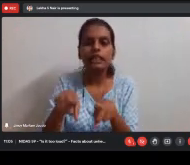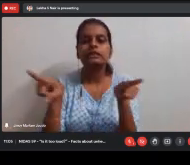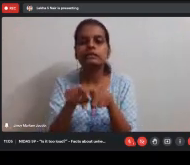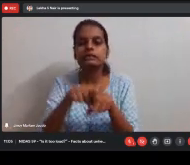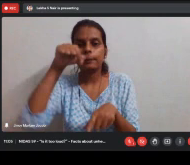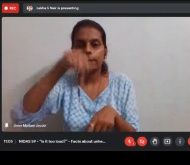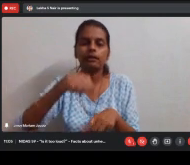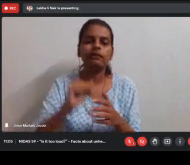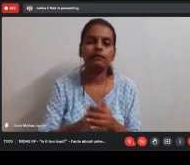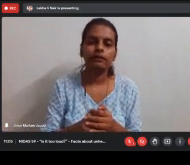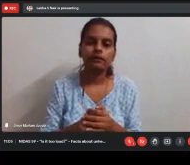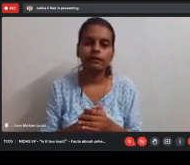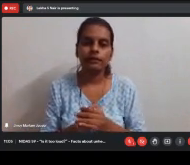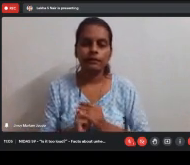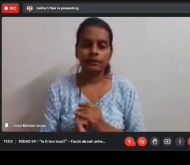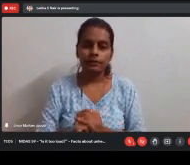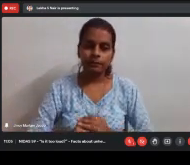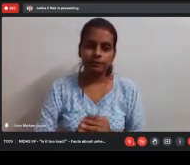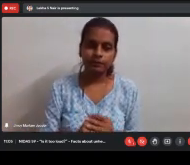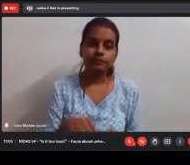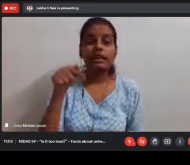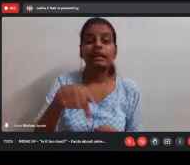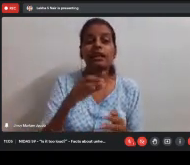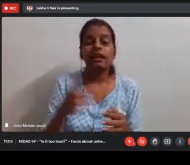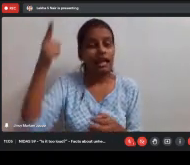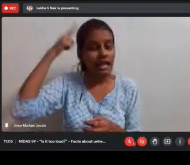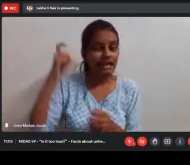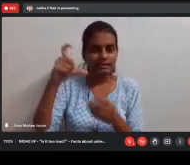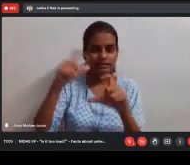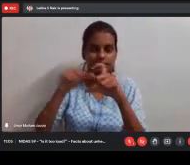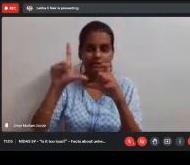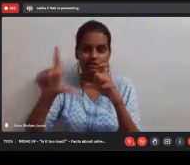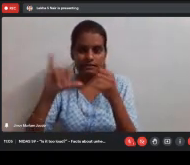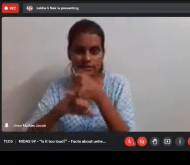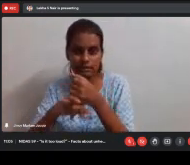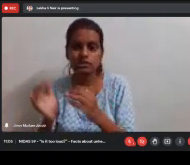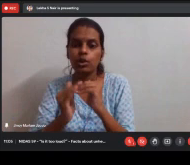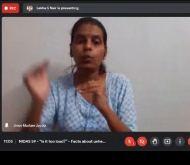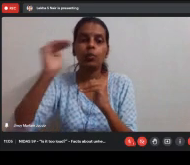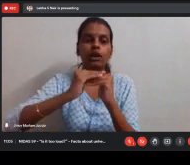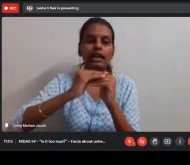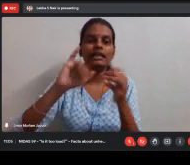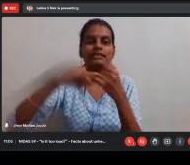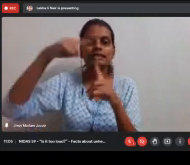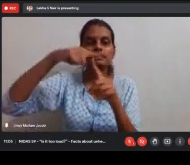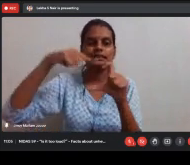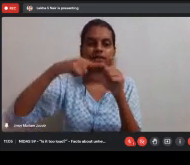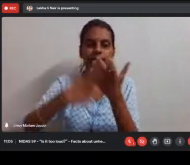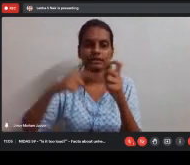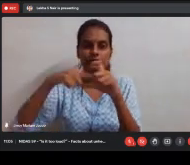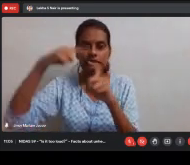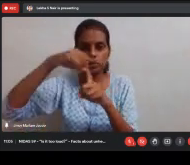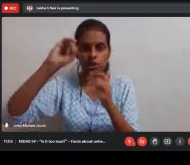ബ്രഷിന്റെ ബ്രിസിൽസ് പോലെയോ അല്ലെങ്കിൽ പെയിന്റ് ബ്രഷിന്റെ ബ്രിസിൽസ്, അതായത് പെയിന്റ് ബ്രഷിന്റെ മുകളിൽ ഇരിക്കുന്ന ആ തൂവൽ പോലെയുള്ള ആ ചെറിയ ചെറിയ